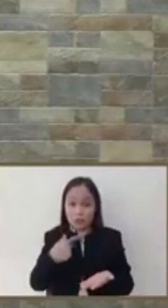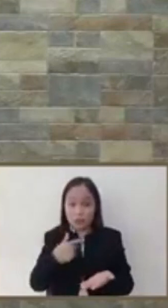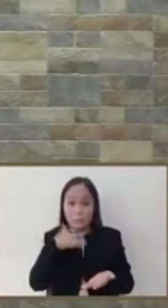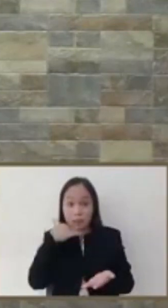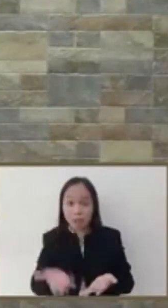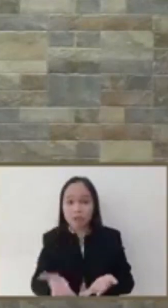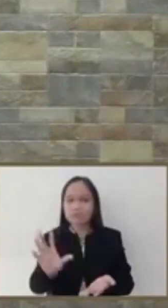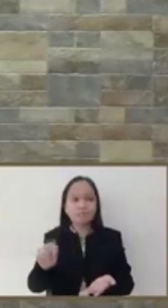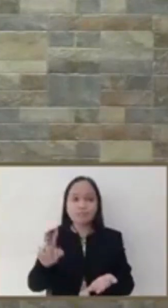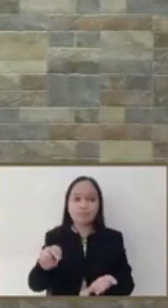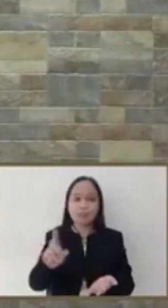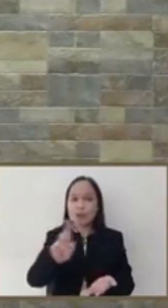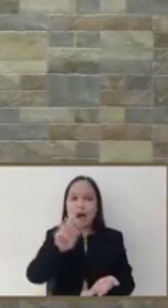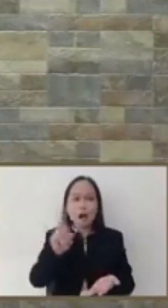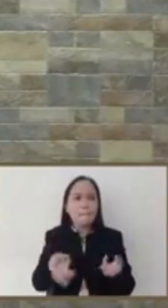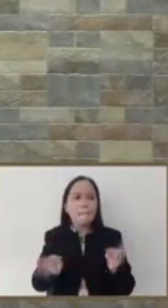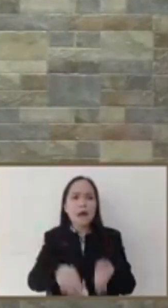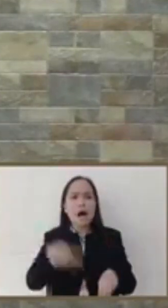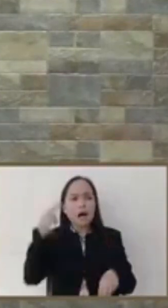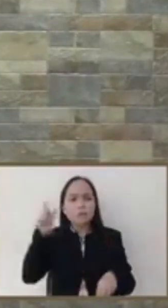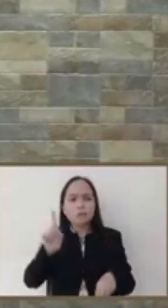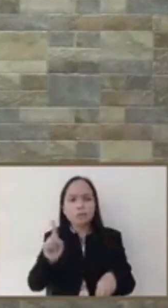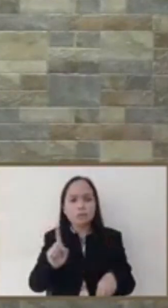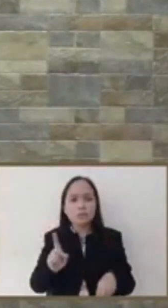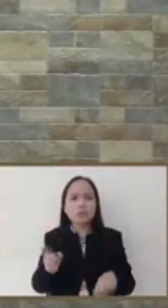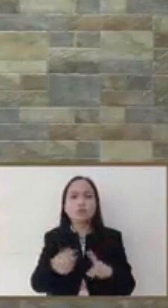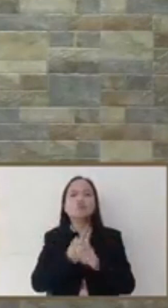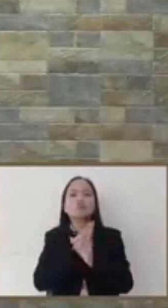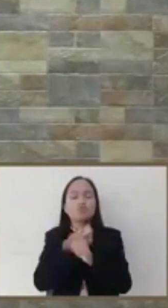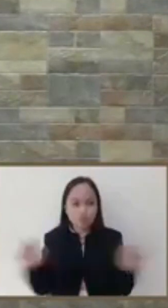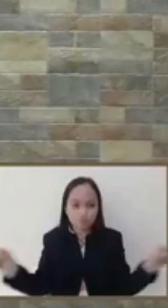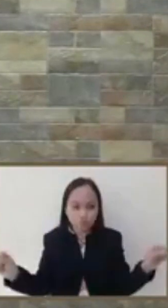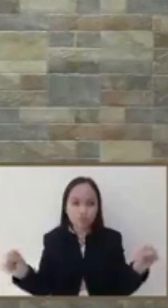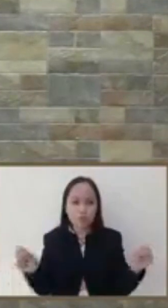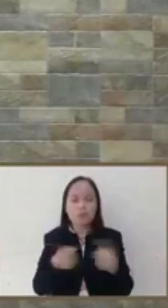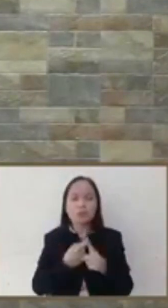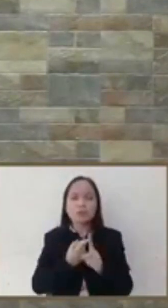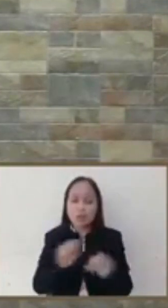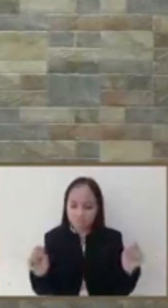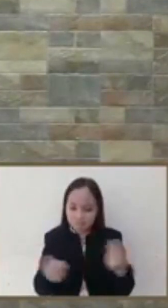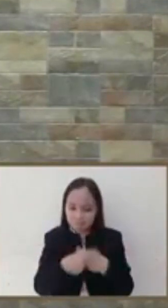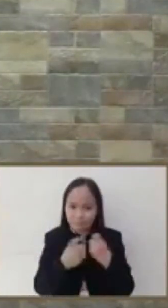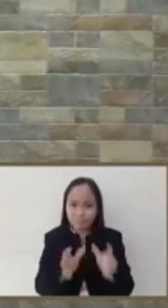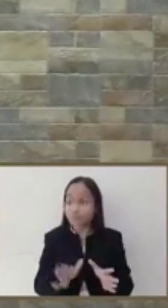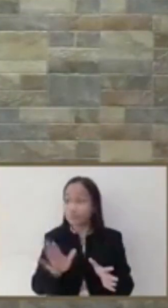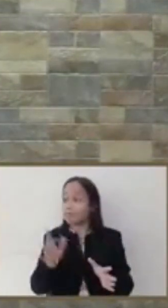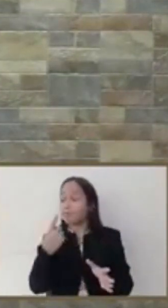The main reason is to save that which was lost. May I say this sa lahat ng miyembro ng